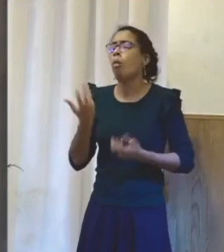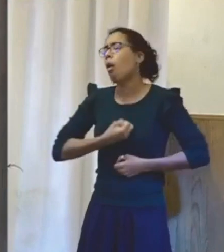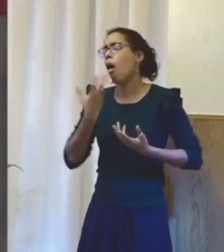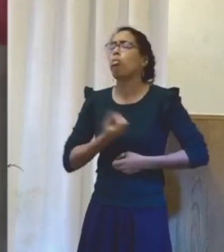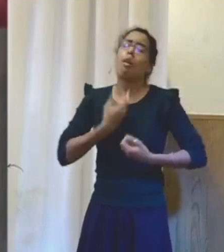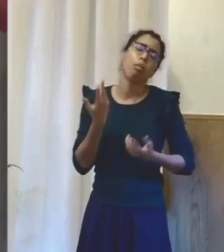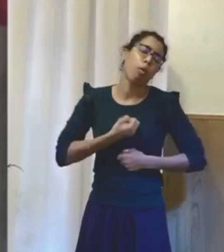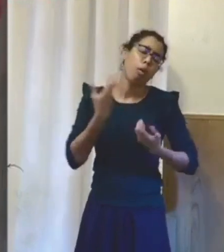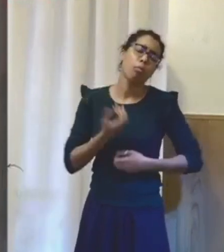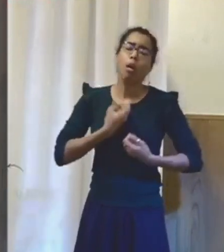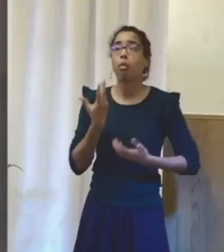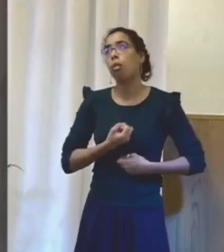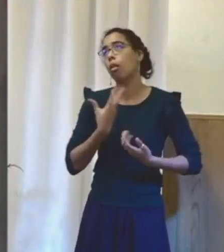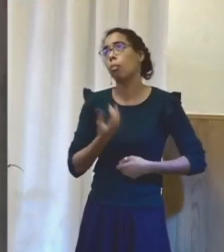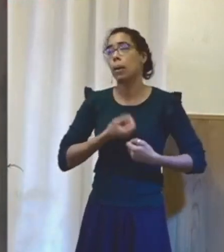parler.